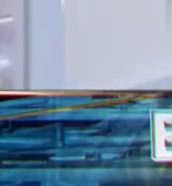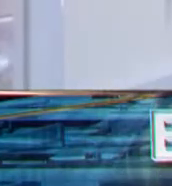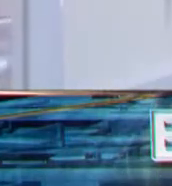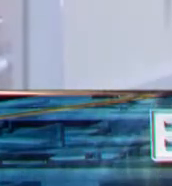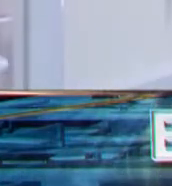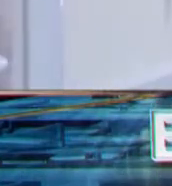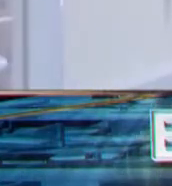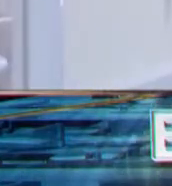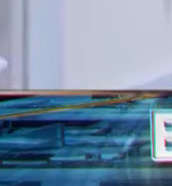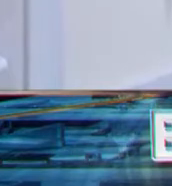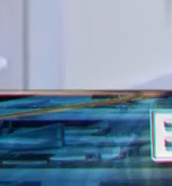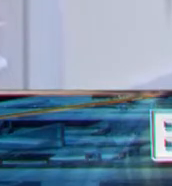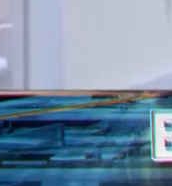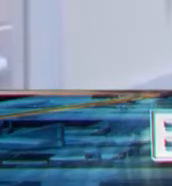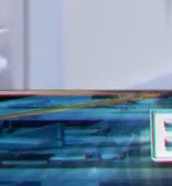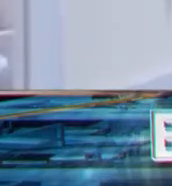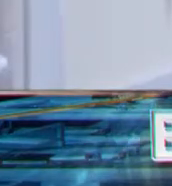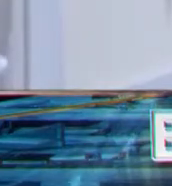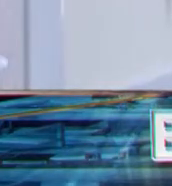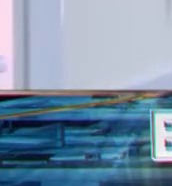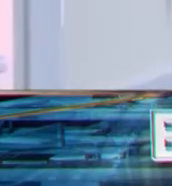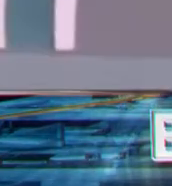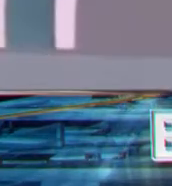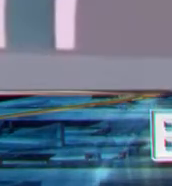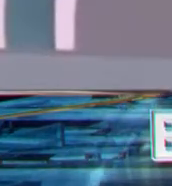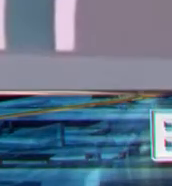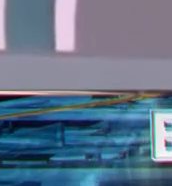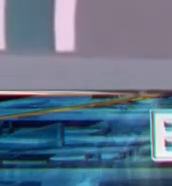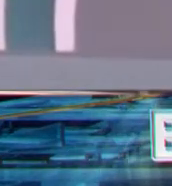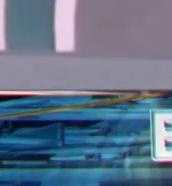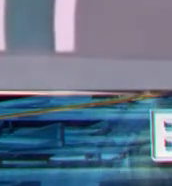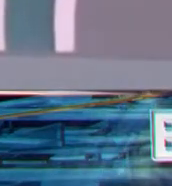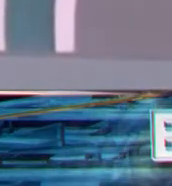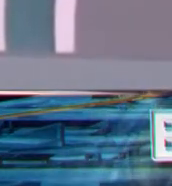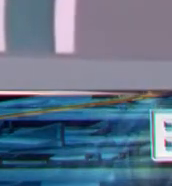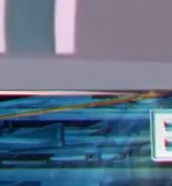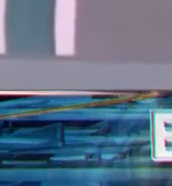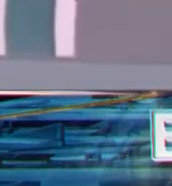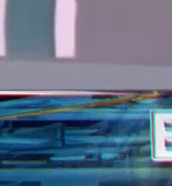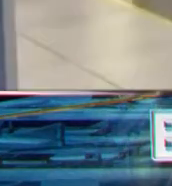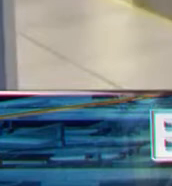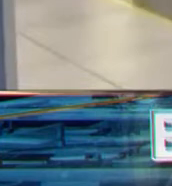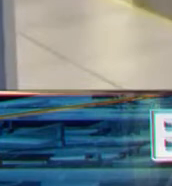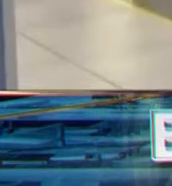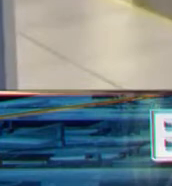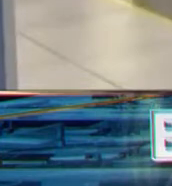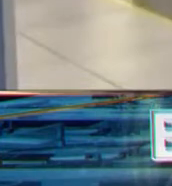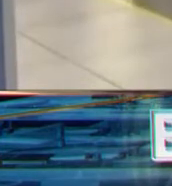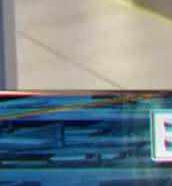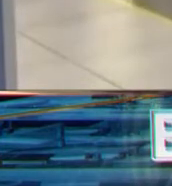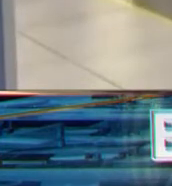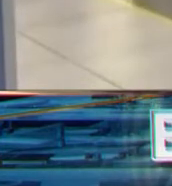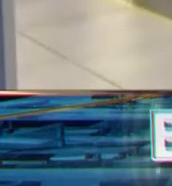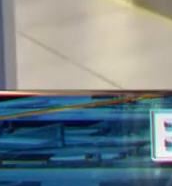Соғысқа қатысқанмен тең, әлеуметтік медициналық сақтандыру қоры пандемиямен күресте инфекция жұқтырған дәрігерлердің тізімін жасап